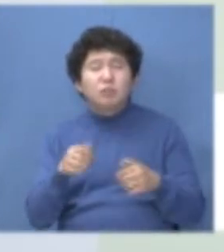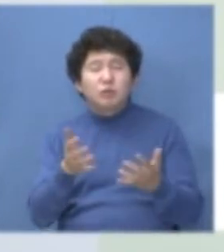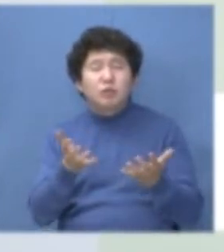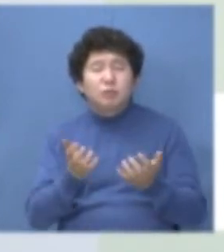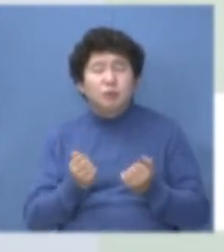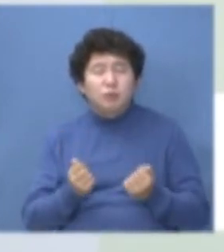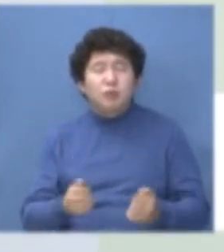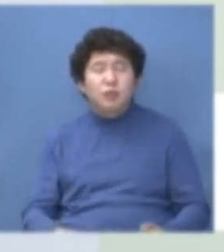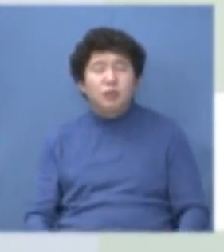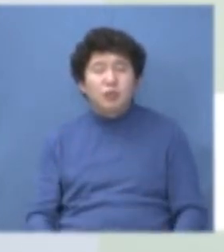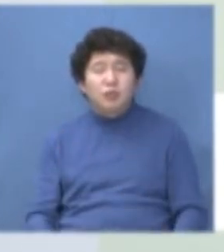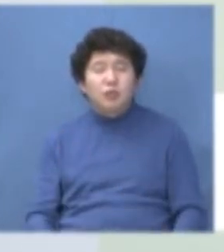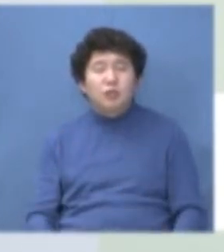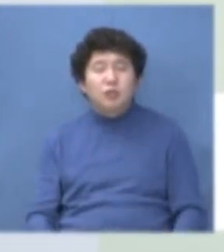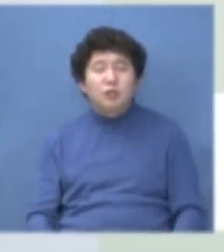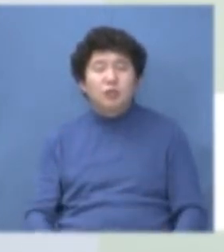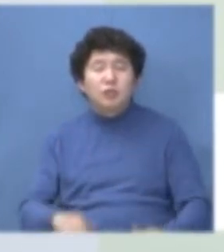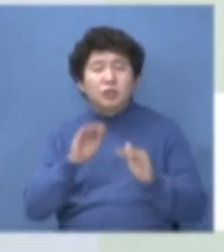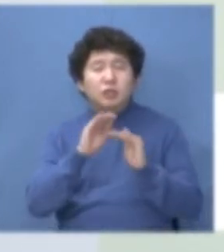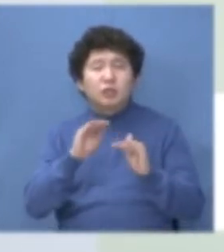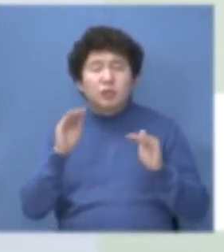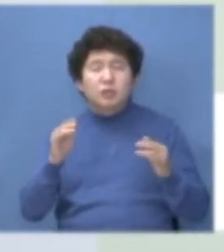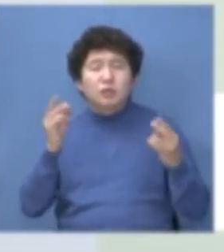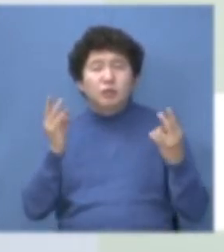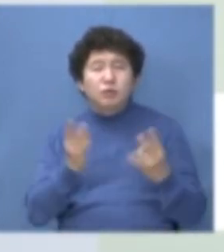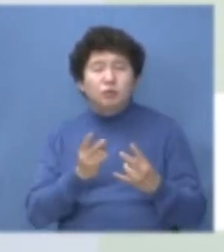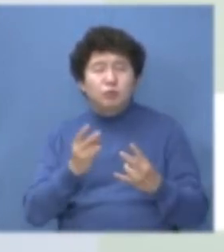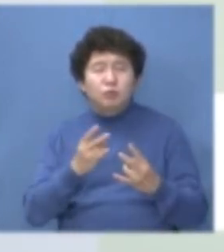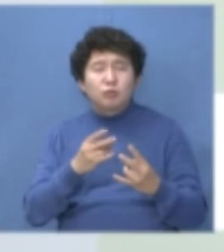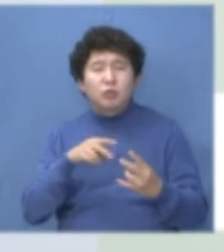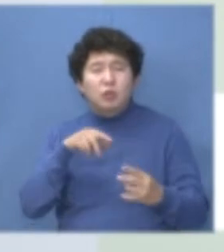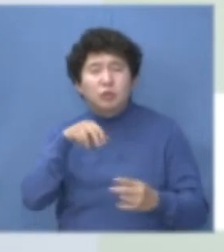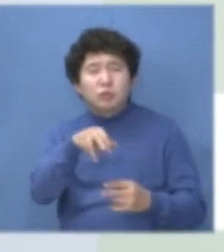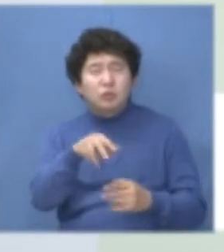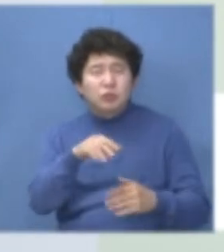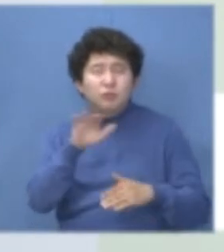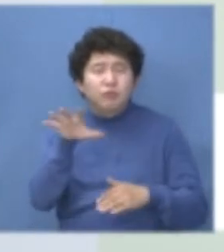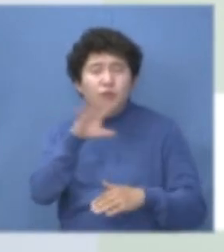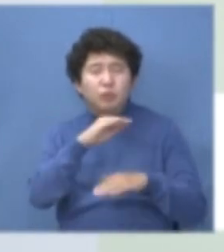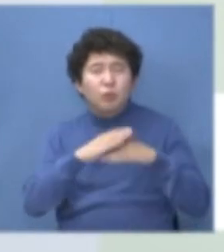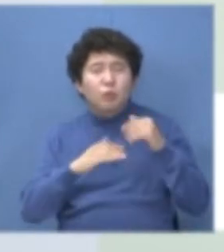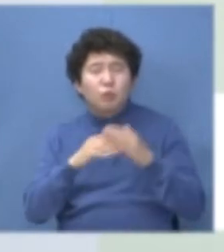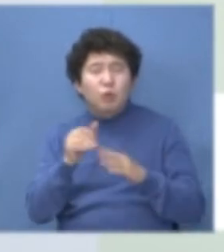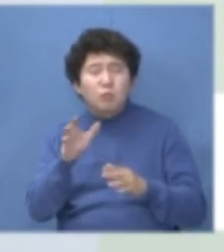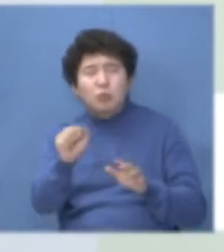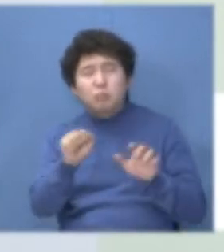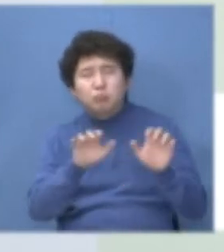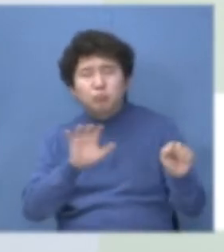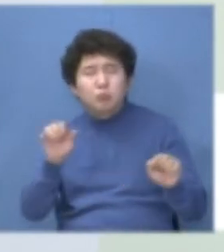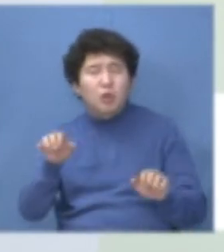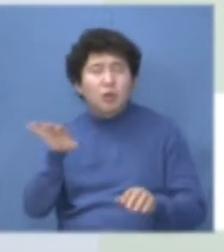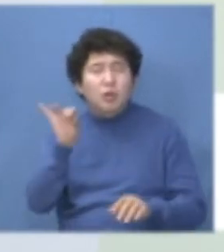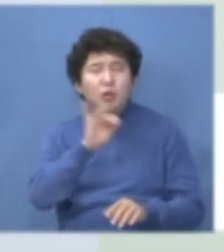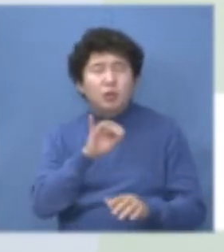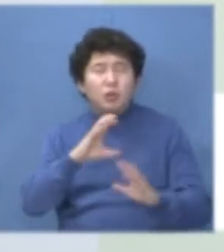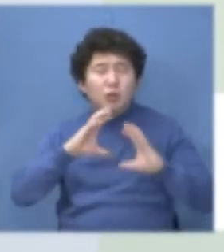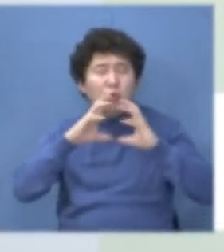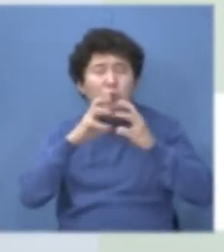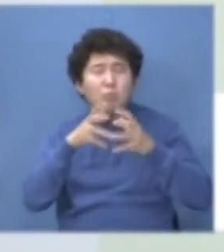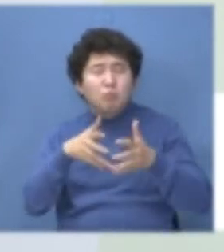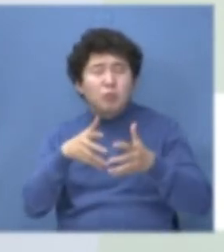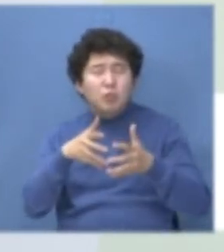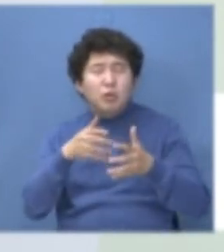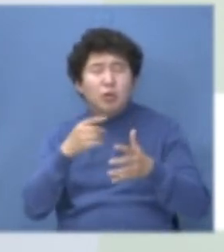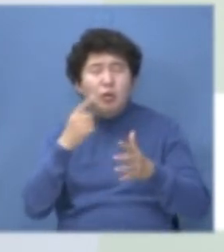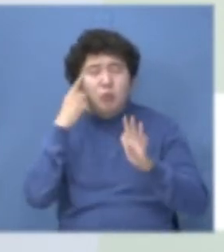Бұл балаларға үнемі қозғалыста болу аса маңызды, себебі олар қолмен ұстап серуендеп әлемді таниды. Сондықтан оларға сенсорлық құралдармен жұмыс істеуге